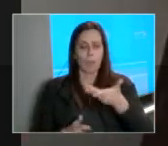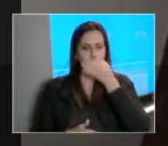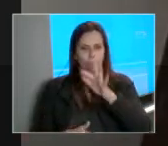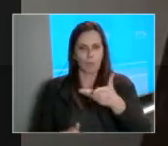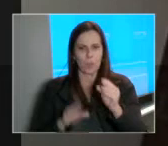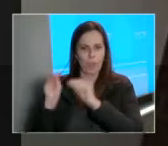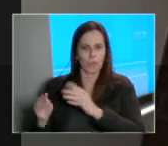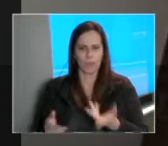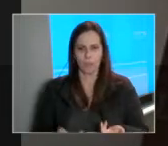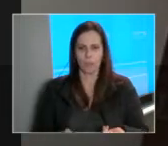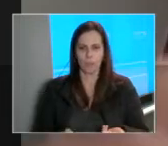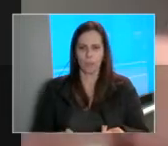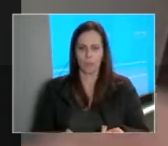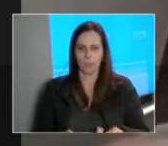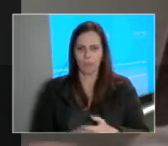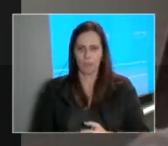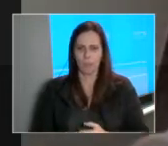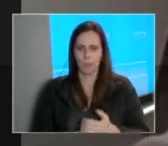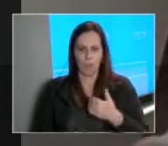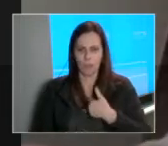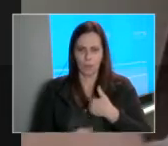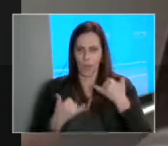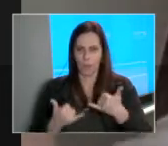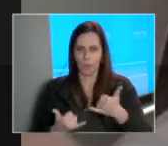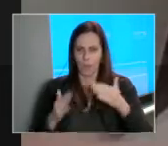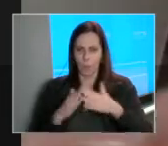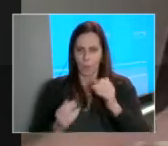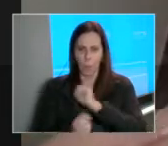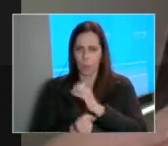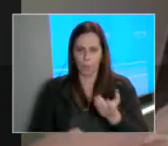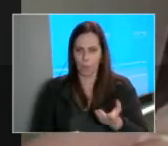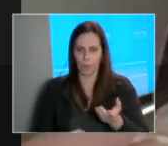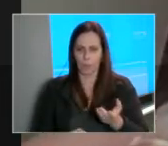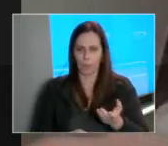הולכת? לא, אני היום לא גרה באבו כביר.